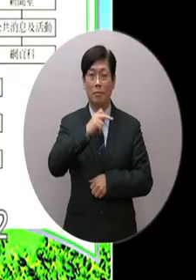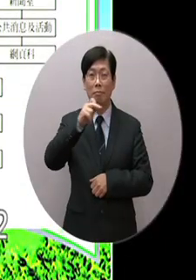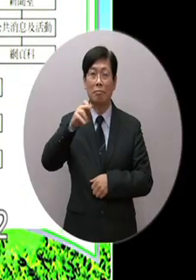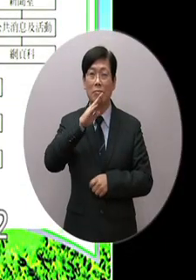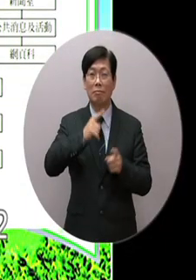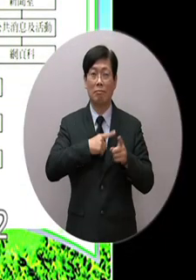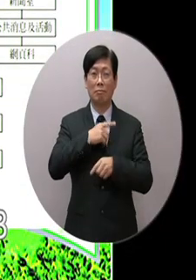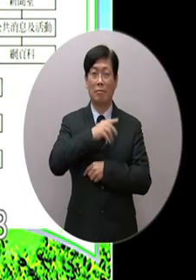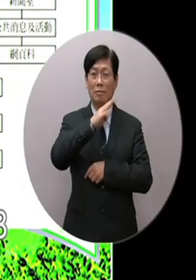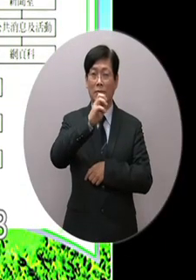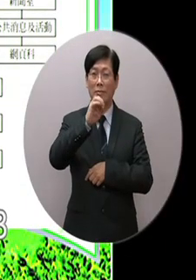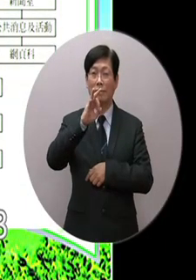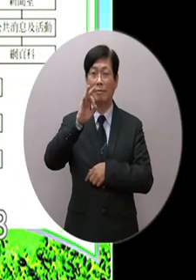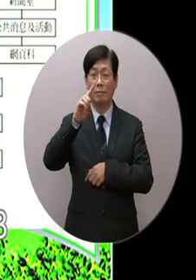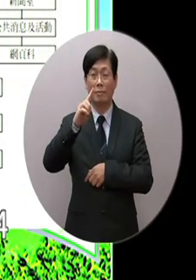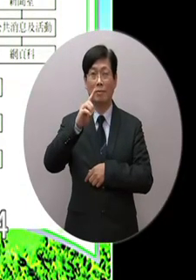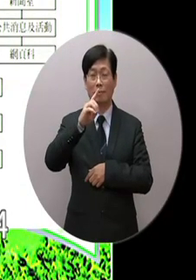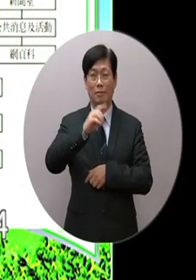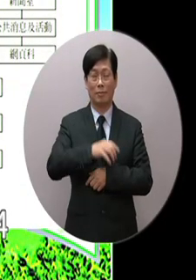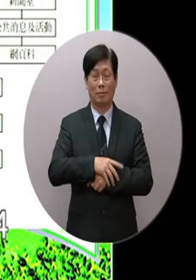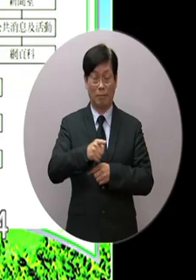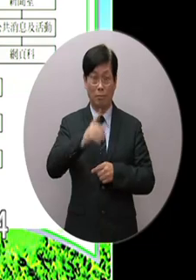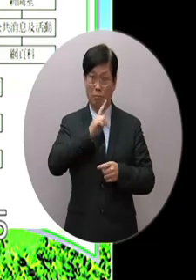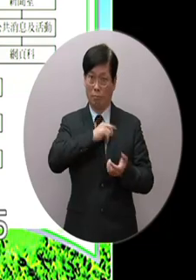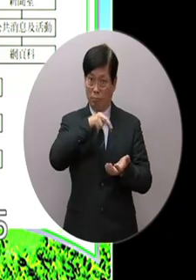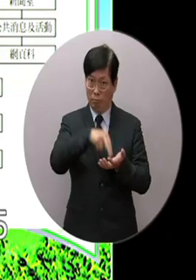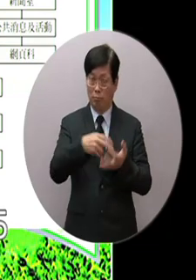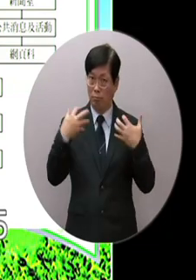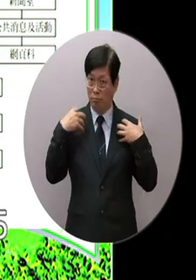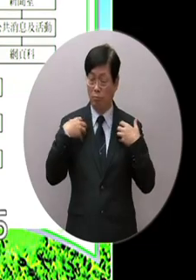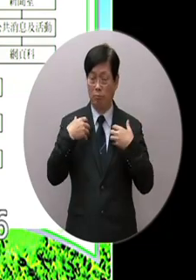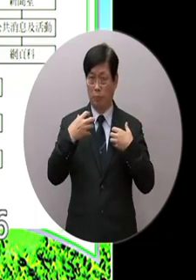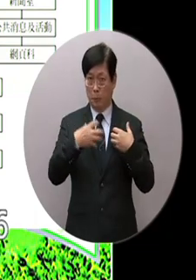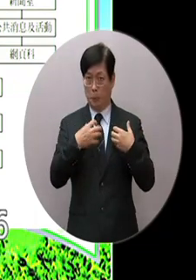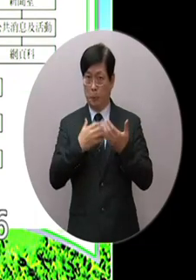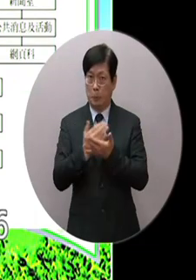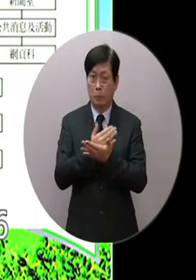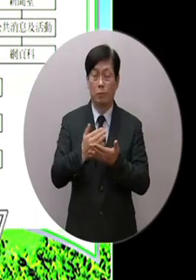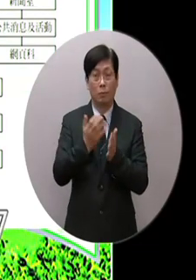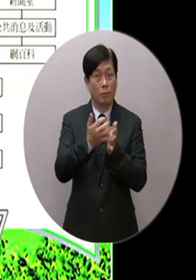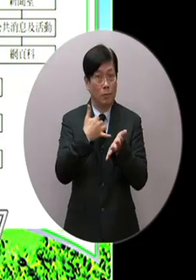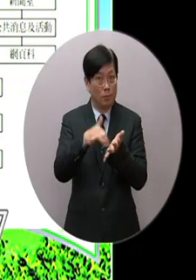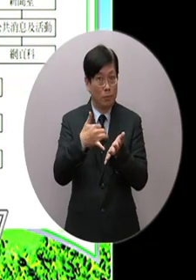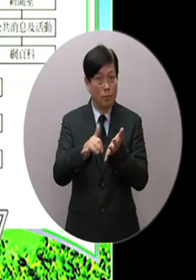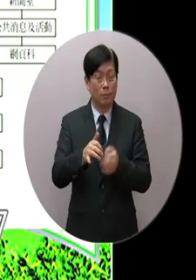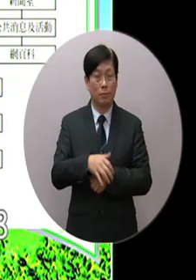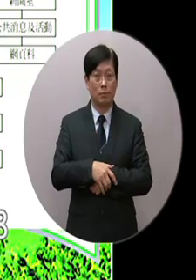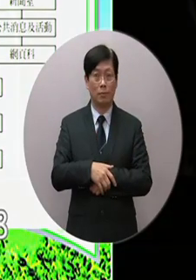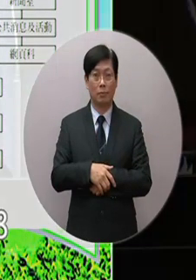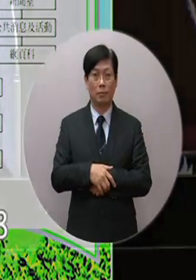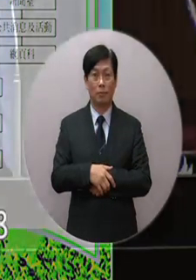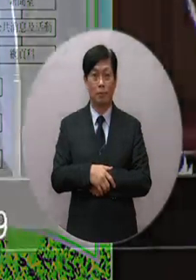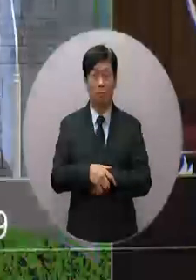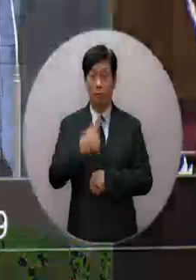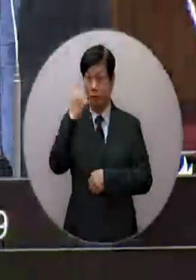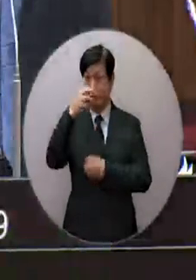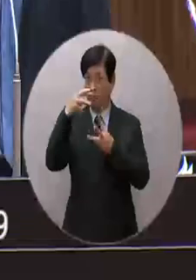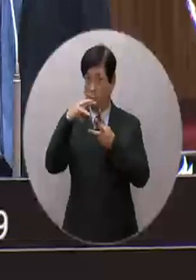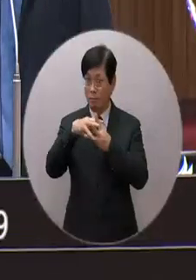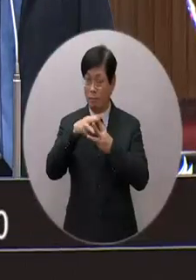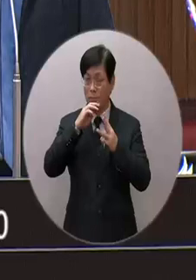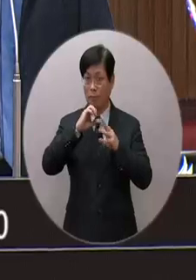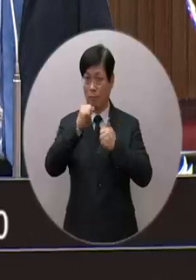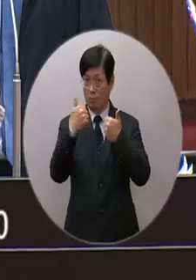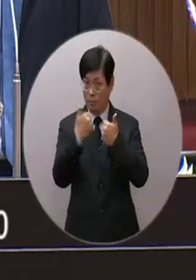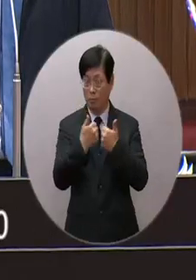EFSA， 好、哦，简写叫做 EFSA。因为独立来做风险评估，其实的医生呢是欧洲的